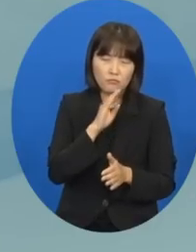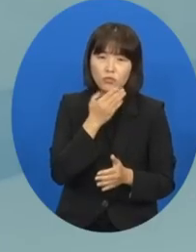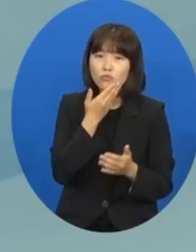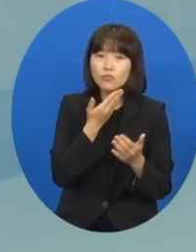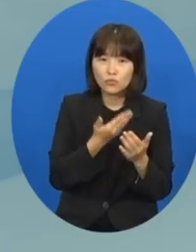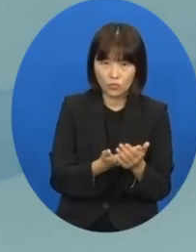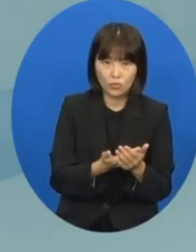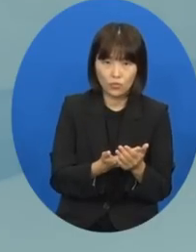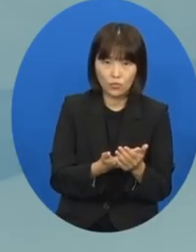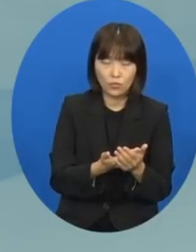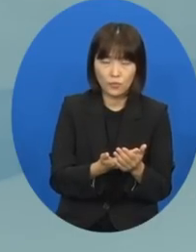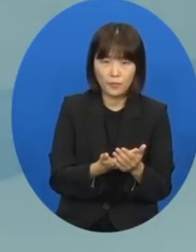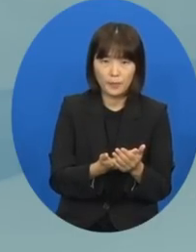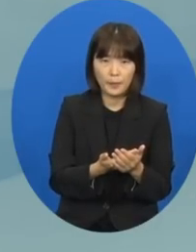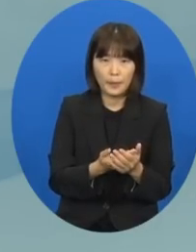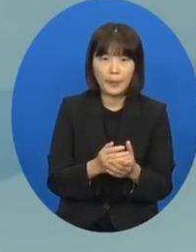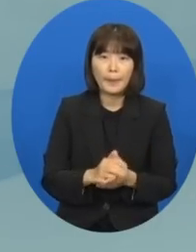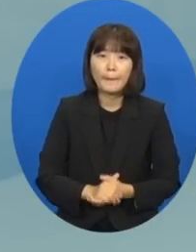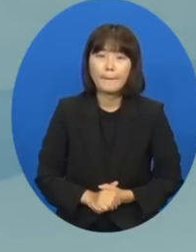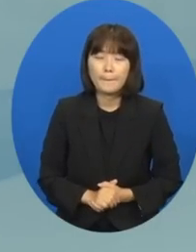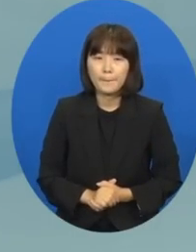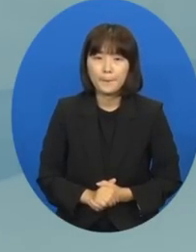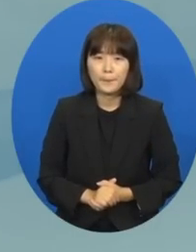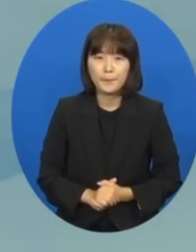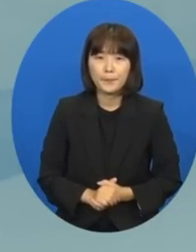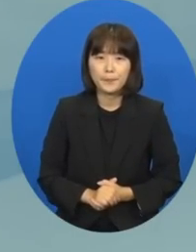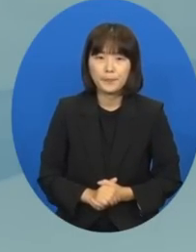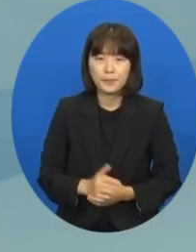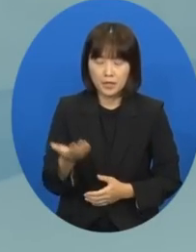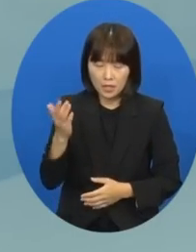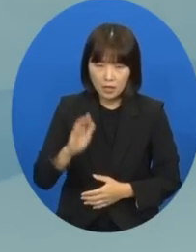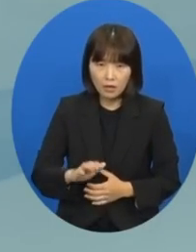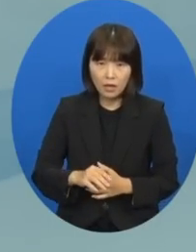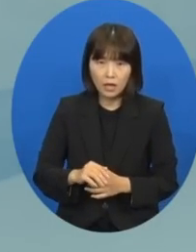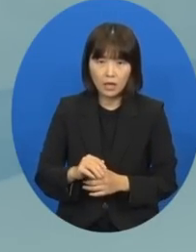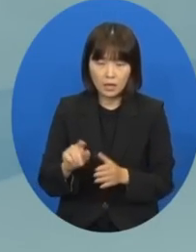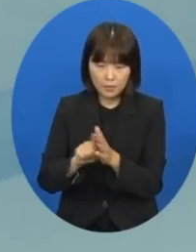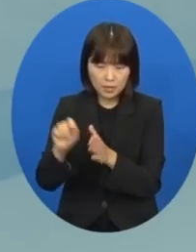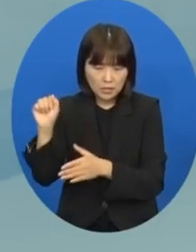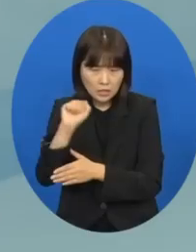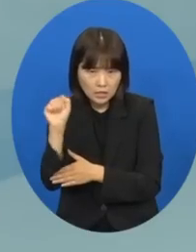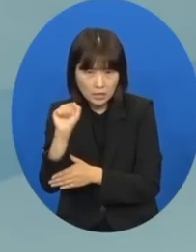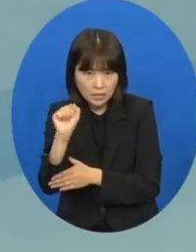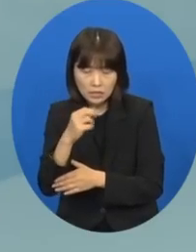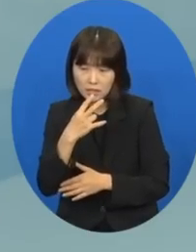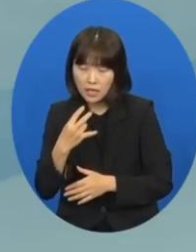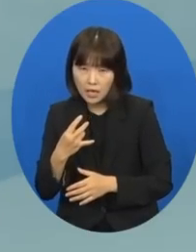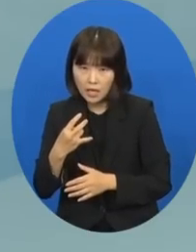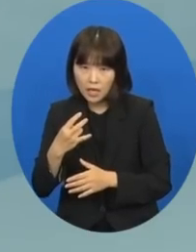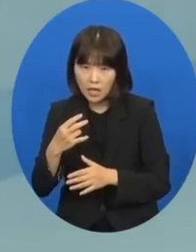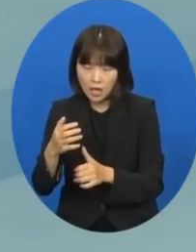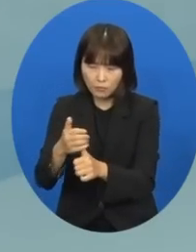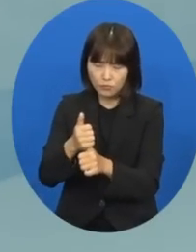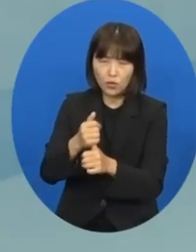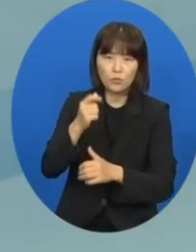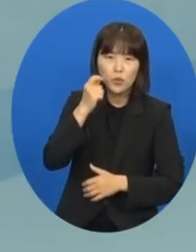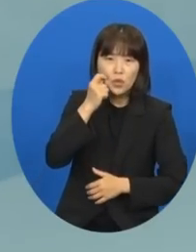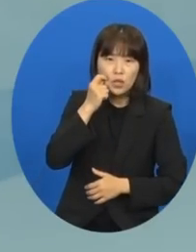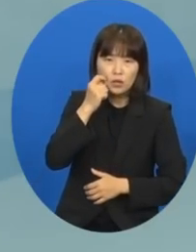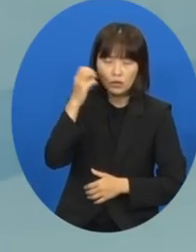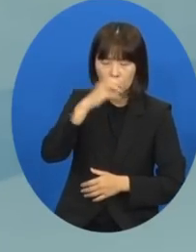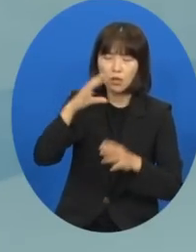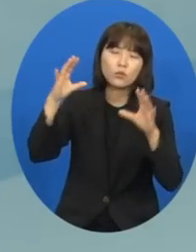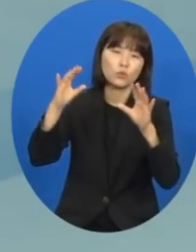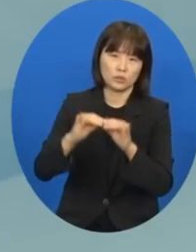아브라함은 그 흔들리는 사례를 붙잡아주지 못하고 거기에 말없이 동의를 합니다. 그래서 16장 2절에